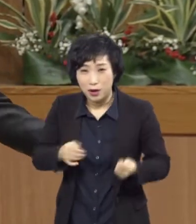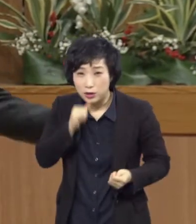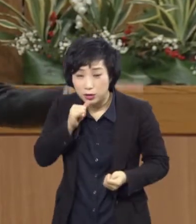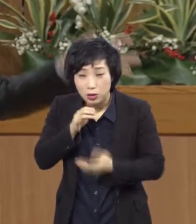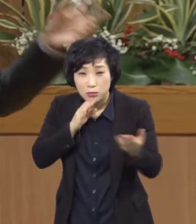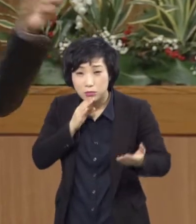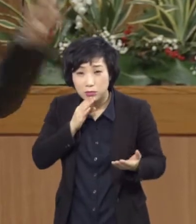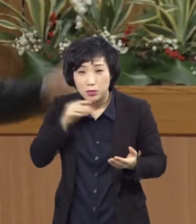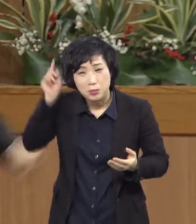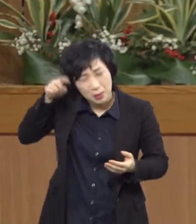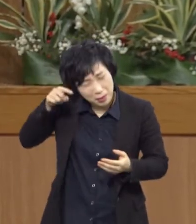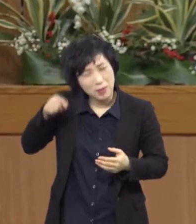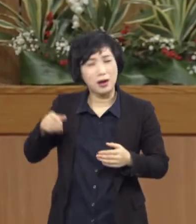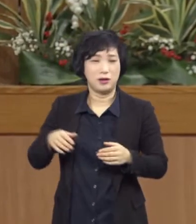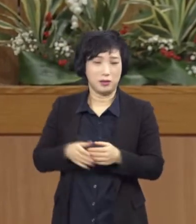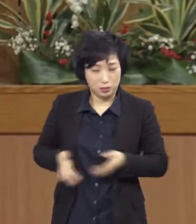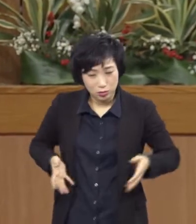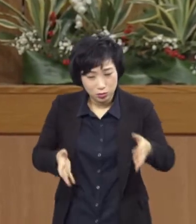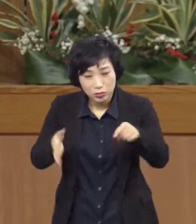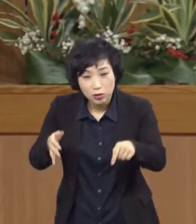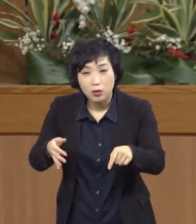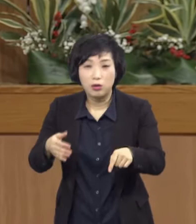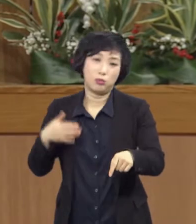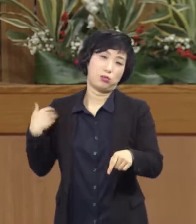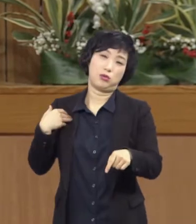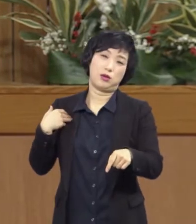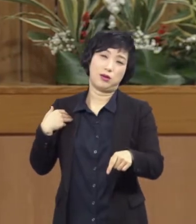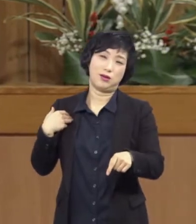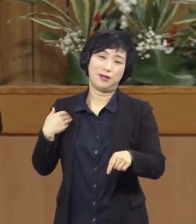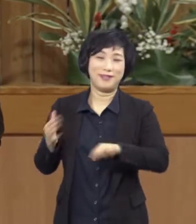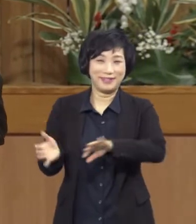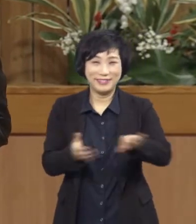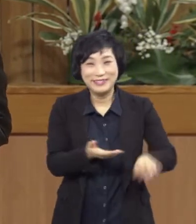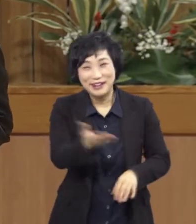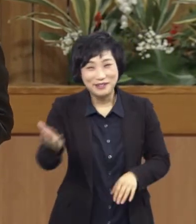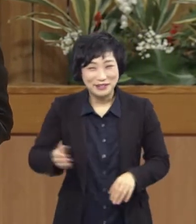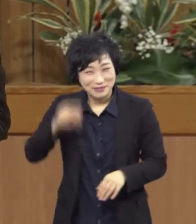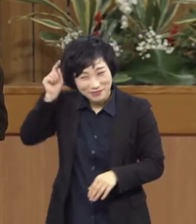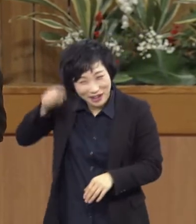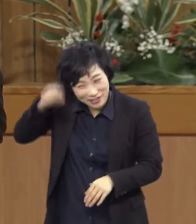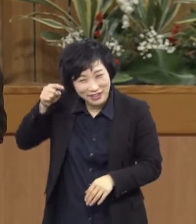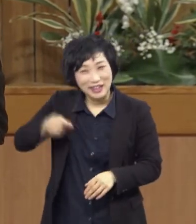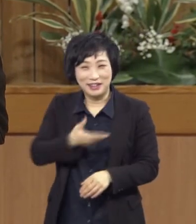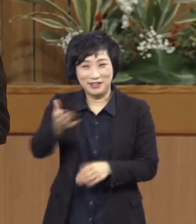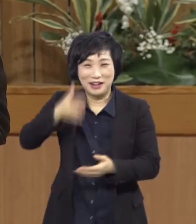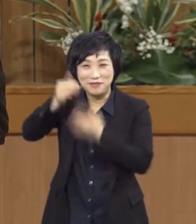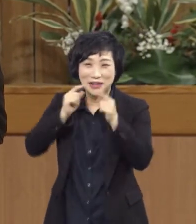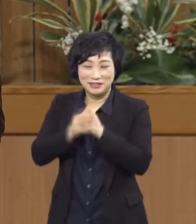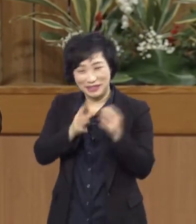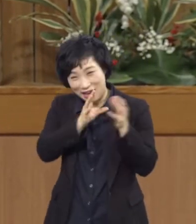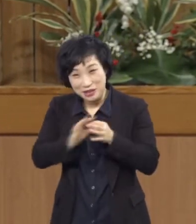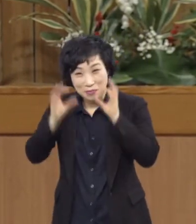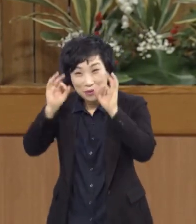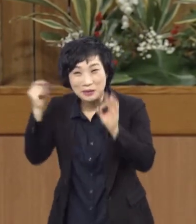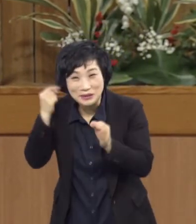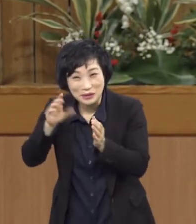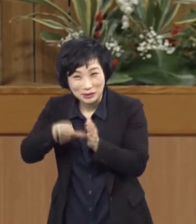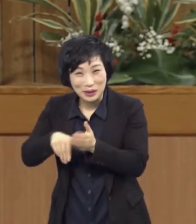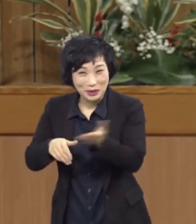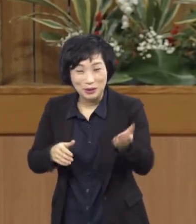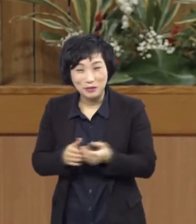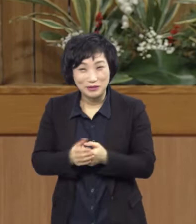몰라요. 얼마나 미련하냐. 우리가 매일 들어도 하나님 말씀도 하나님 말씀도 못